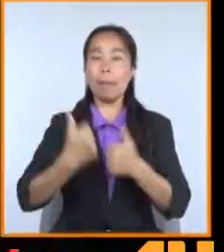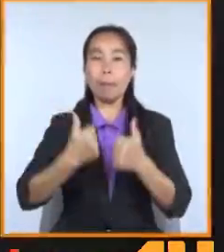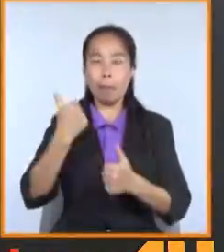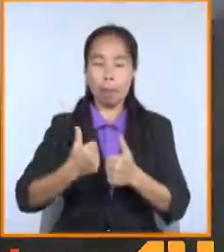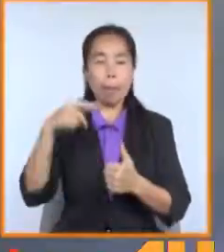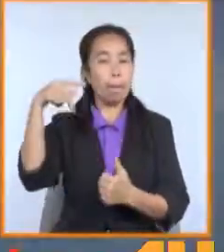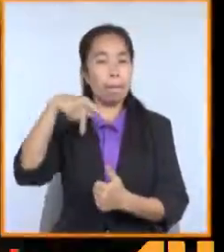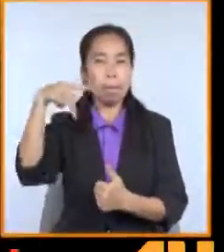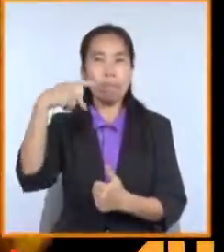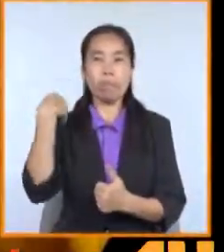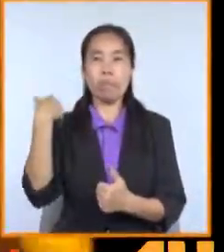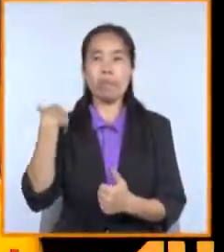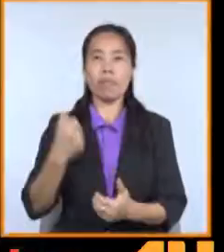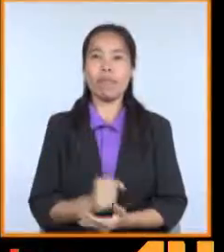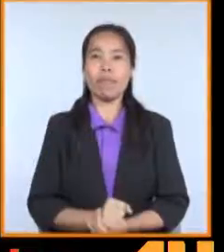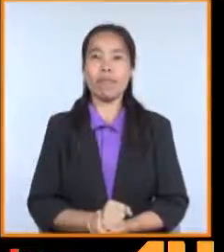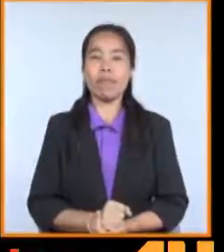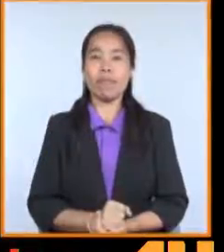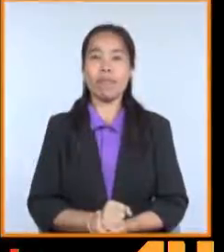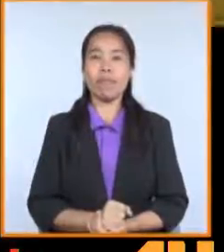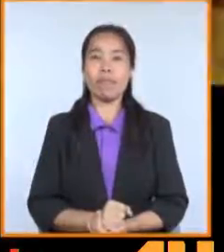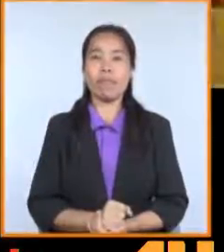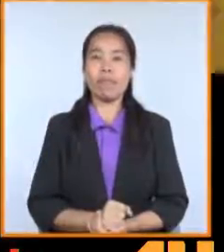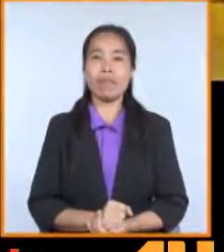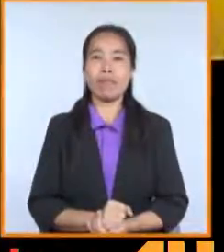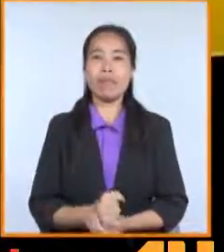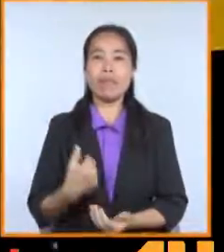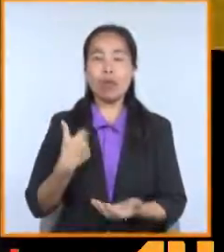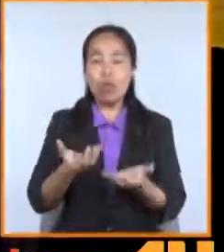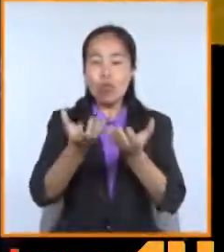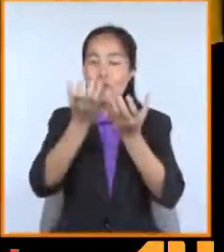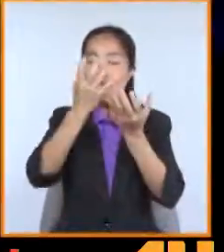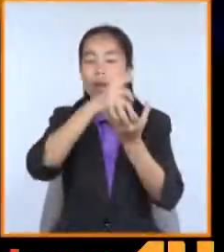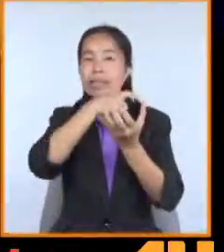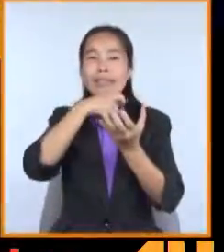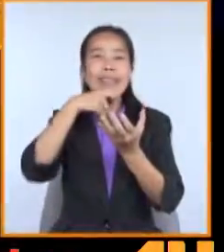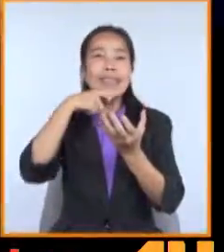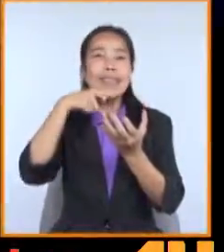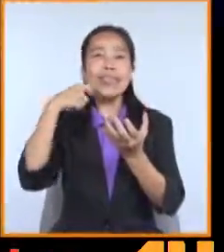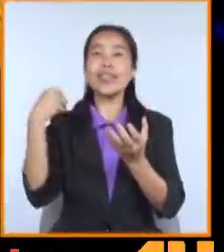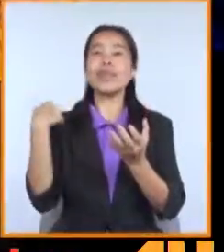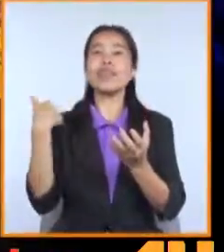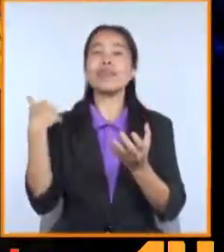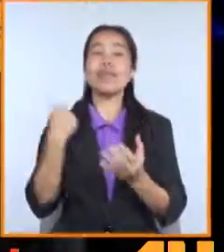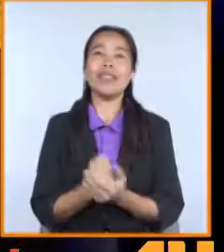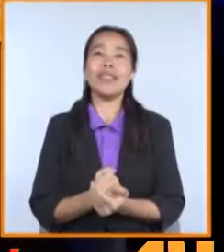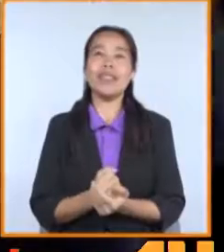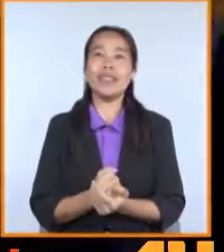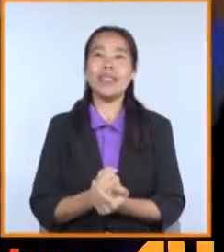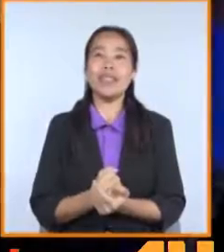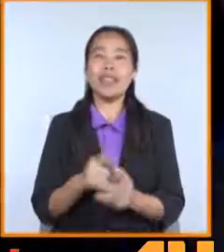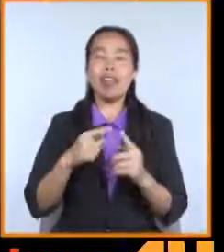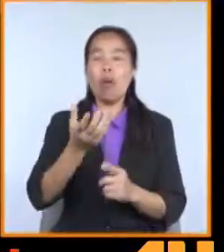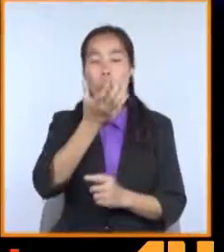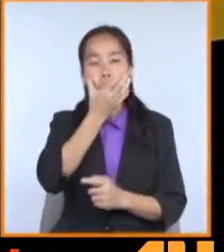ให้เหลือเศษสักหยดเลยตามด้วยน้ำอีก1แก้วที่อยู่ตรงหน้านี้ค่ะหนึ่งในผู้เข้าแข่งขันนะคะก็ทานแบบนี้กิน